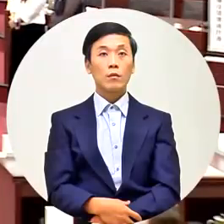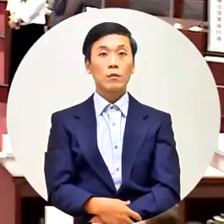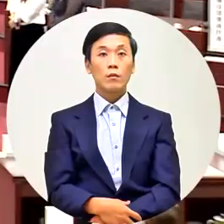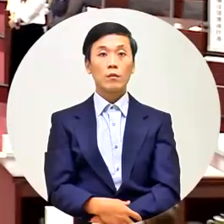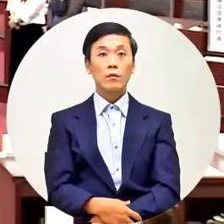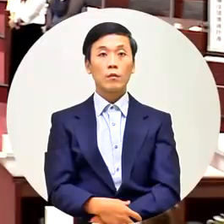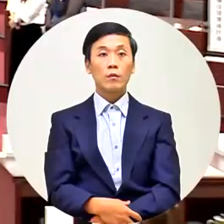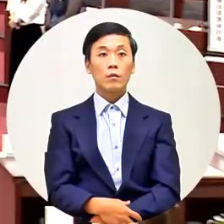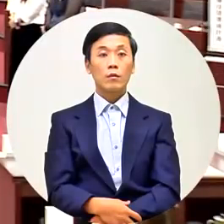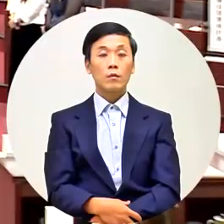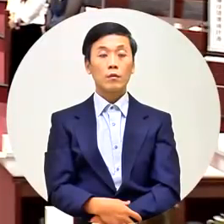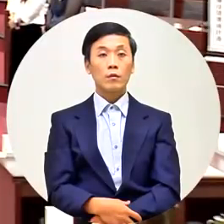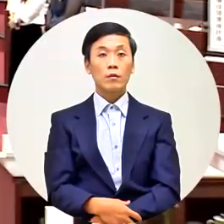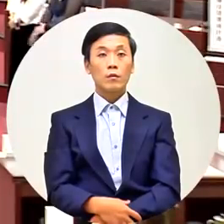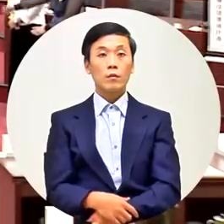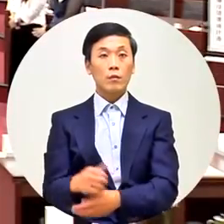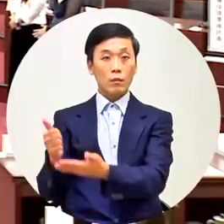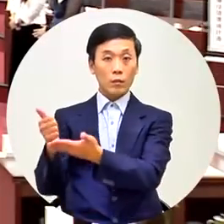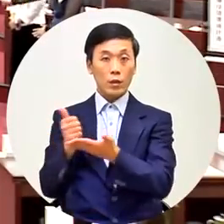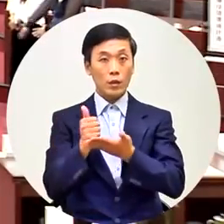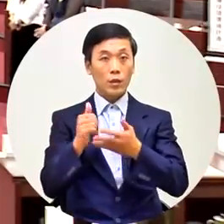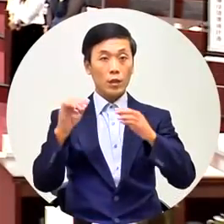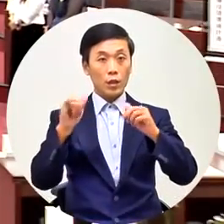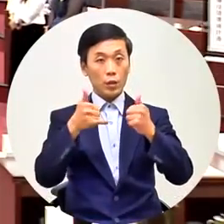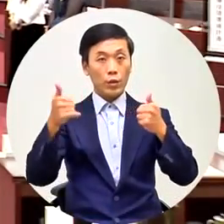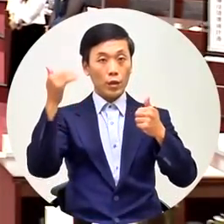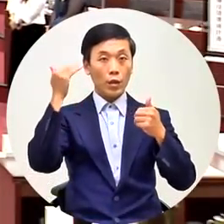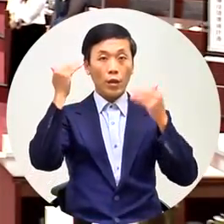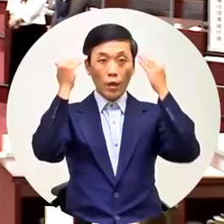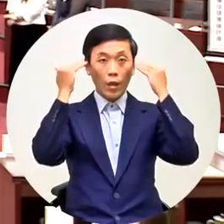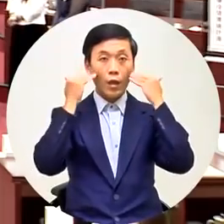请韩世春议员领取选票。